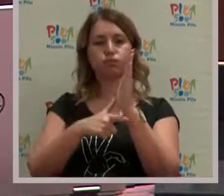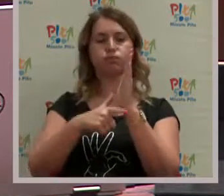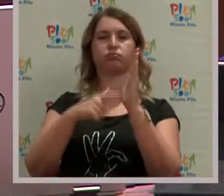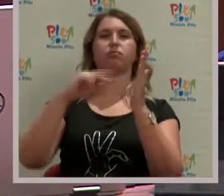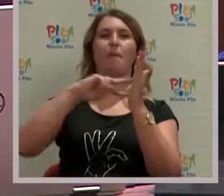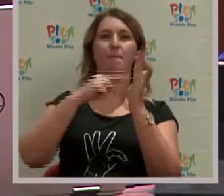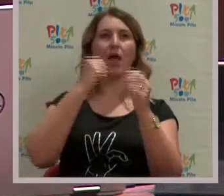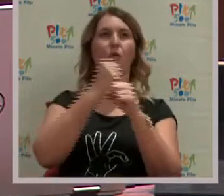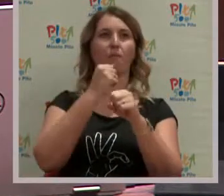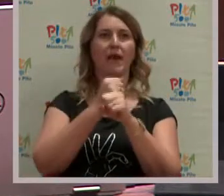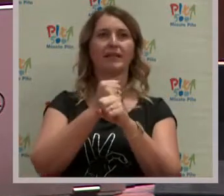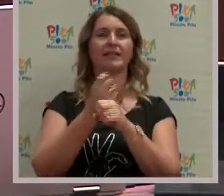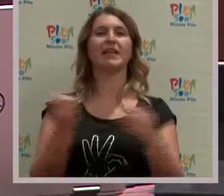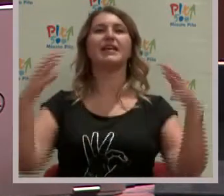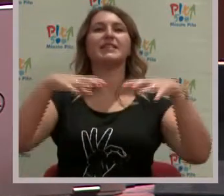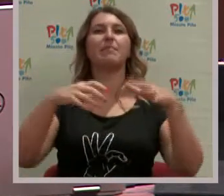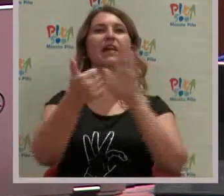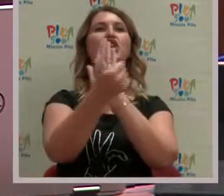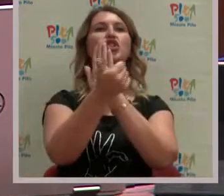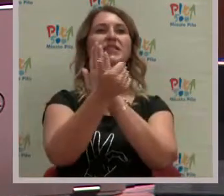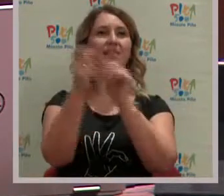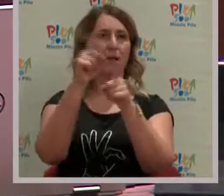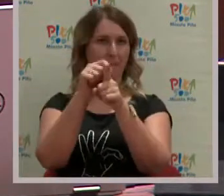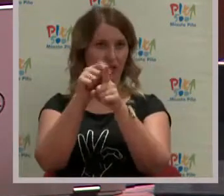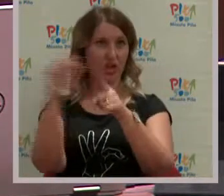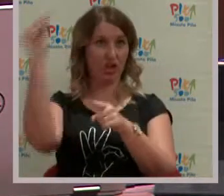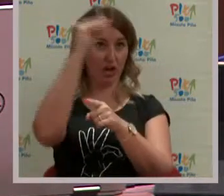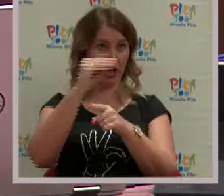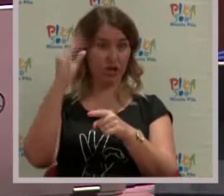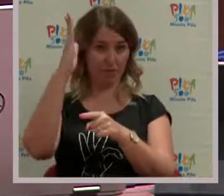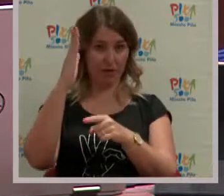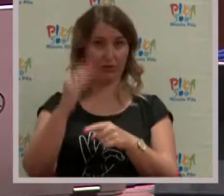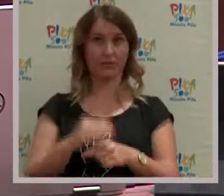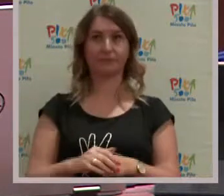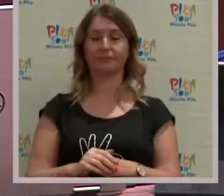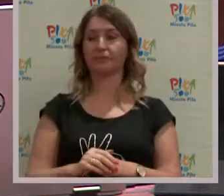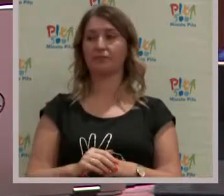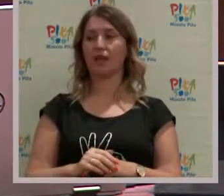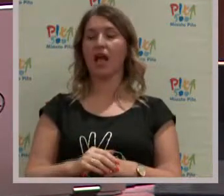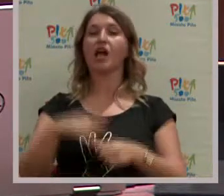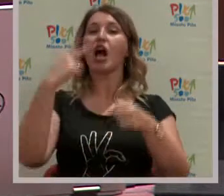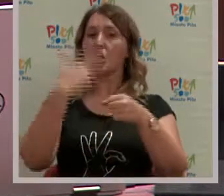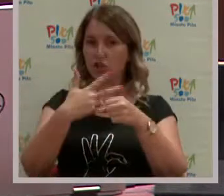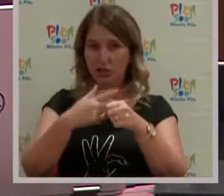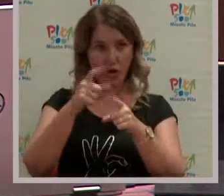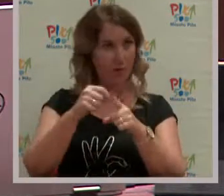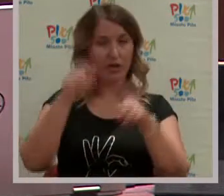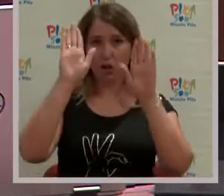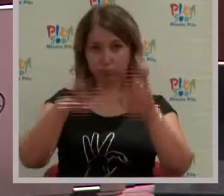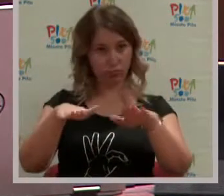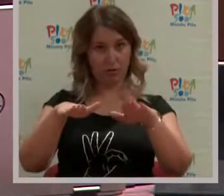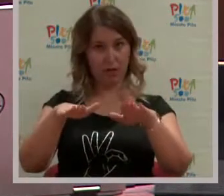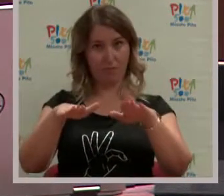ale nie nie usuwać z tego planu 30 października tak